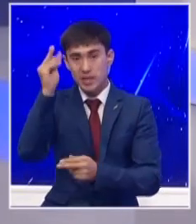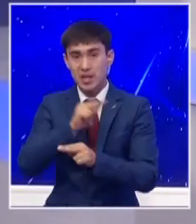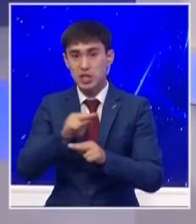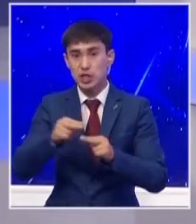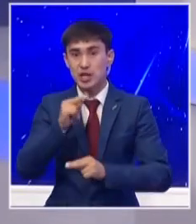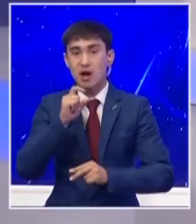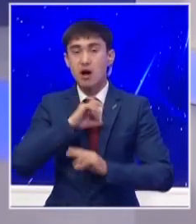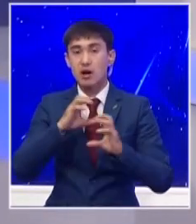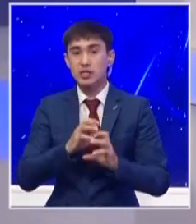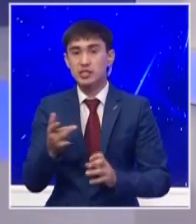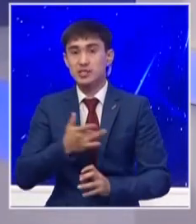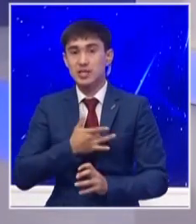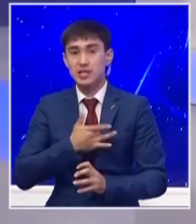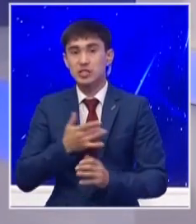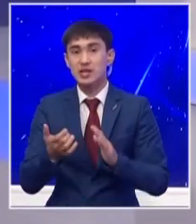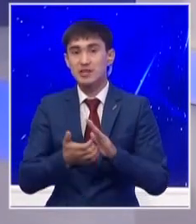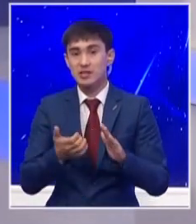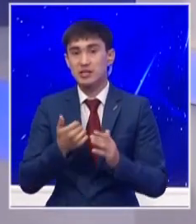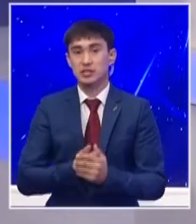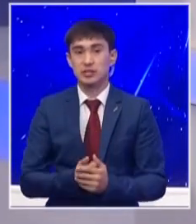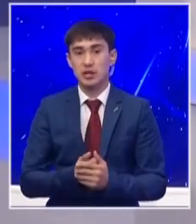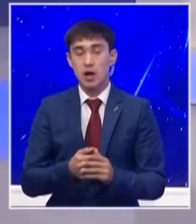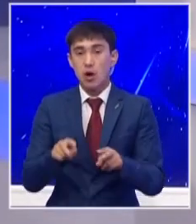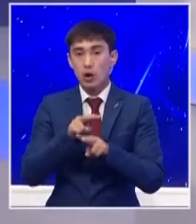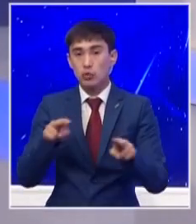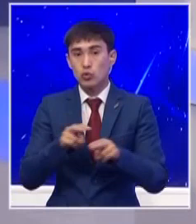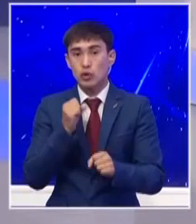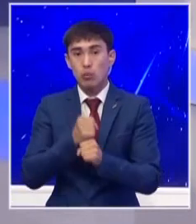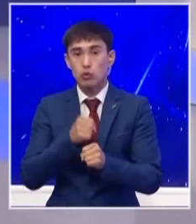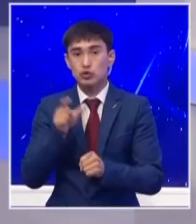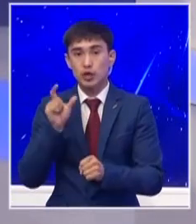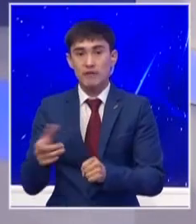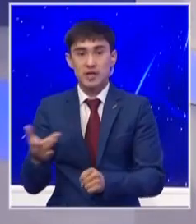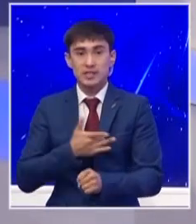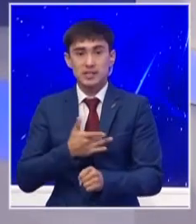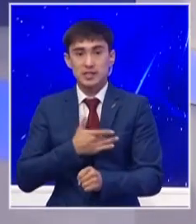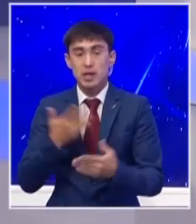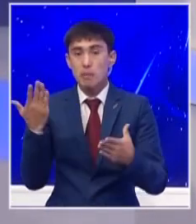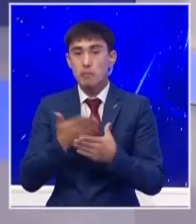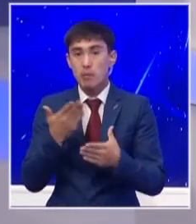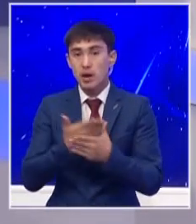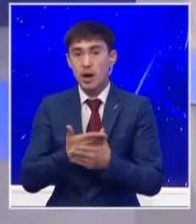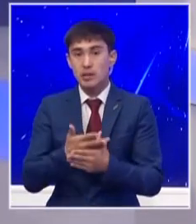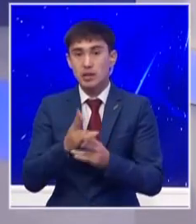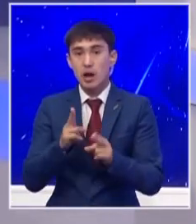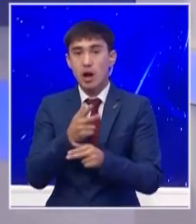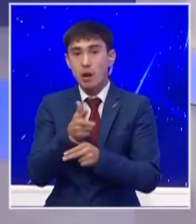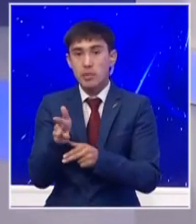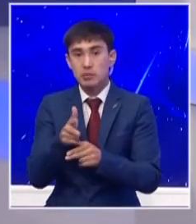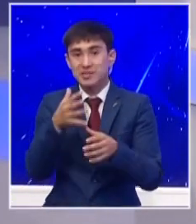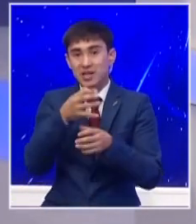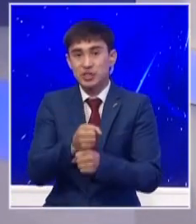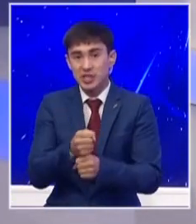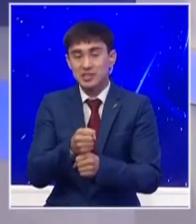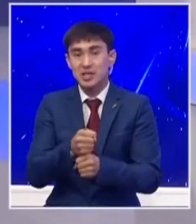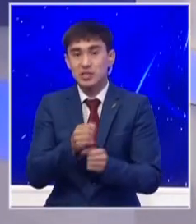методы лечения хронической сердечной недостаточности. Он контролирует работу человеческого сердца и помогает его камерам